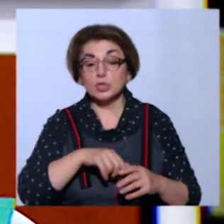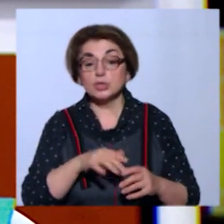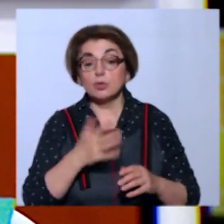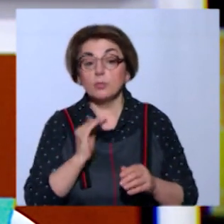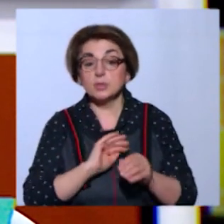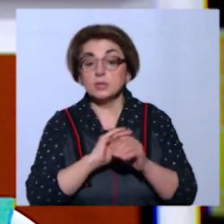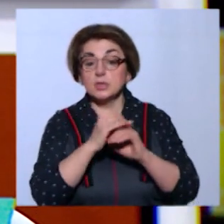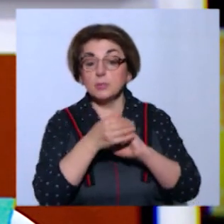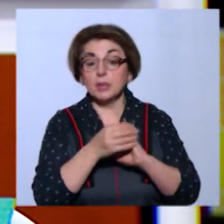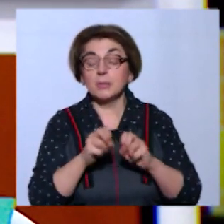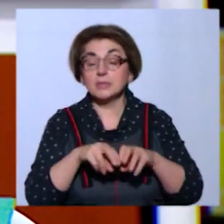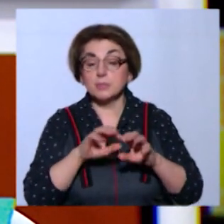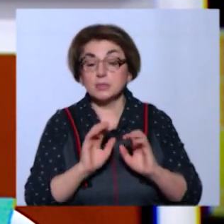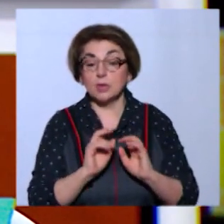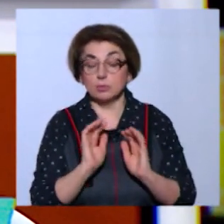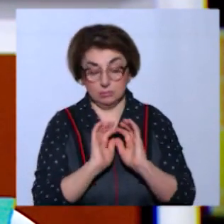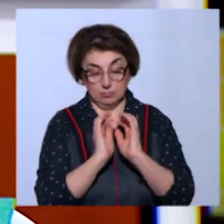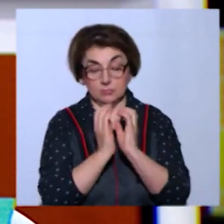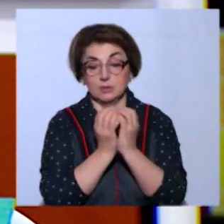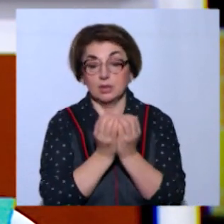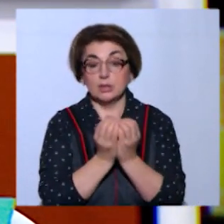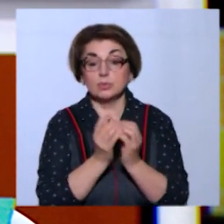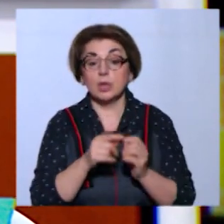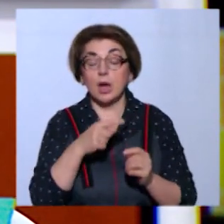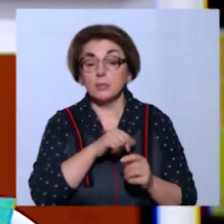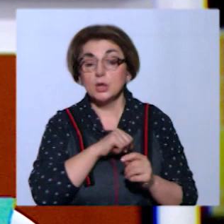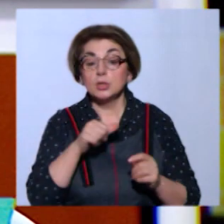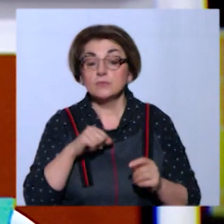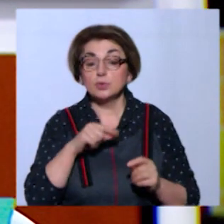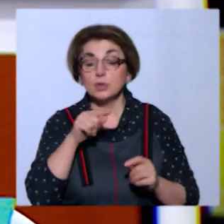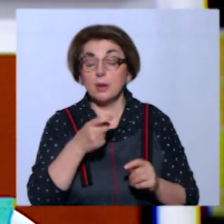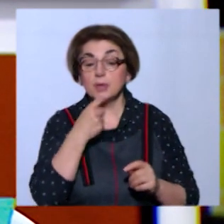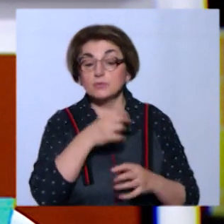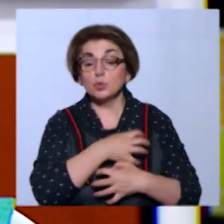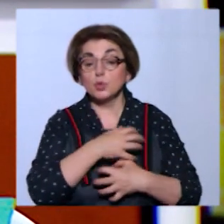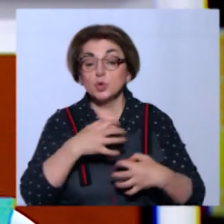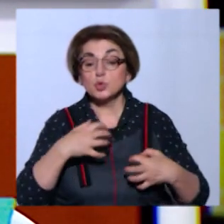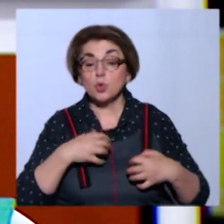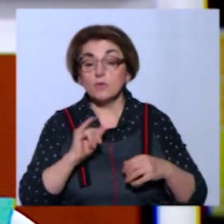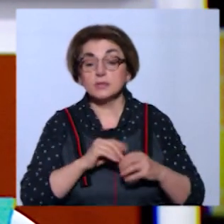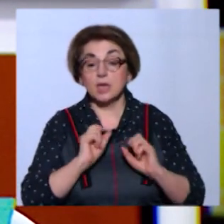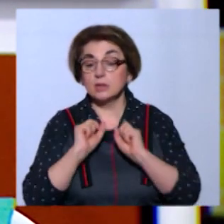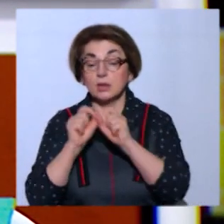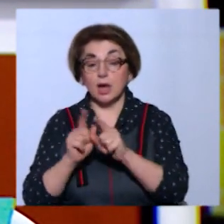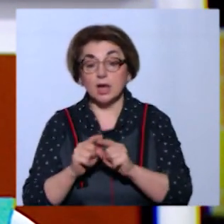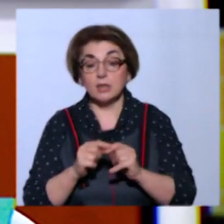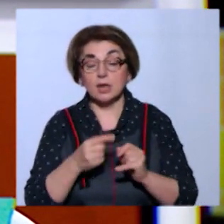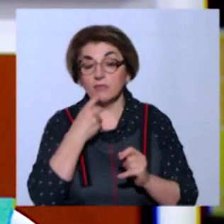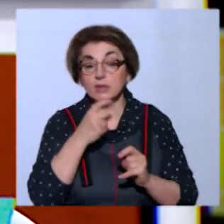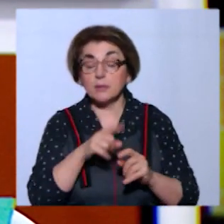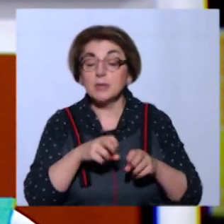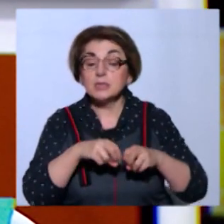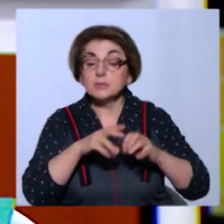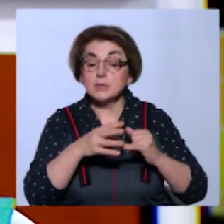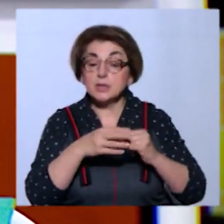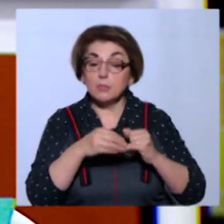იფარება ნაჭუჭით და ცხოველი მას ათავსებს მიწაში ან ქვიშაში და